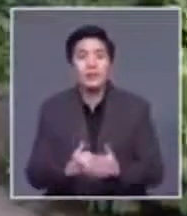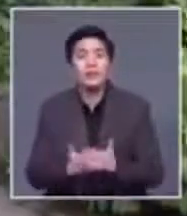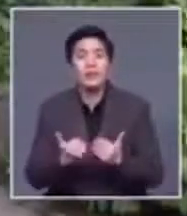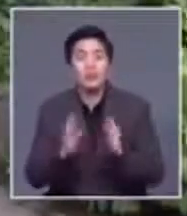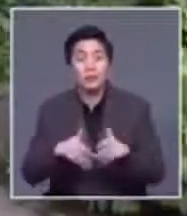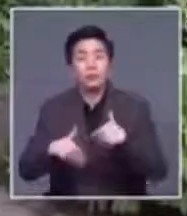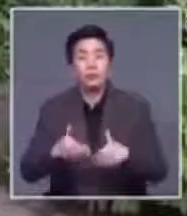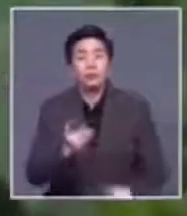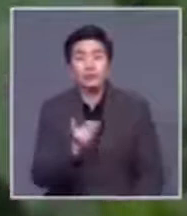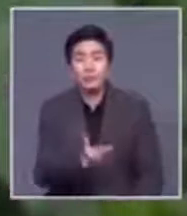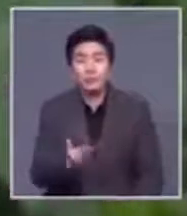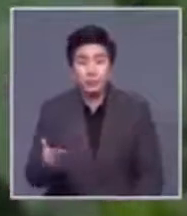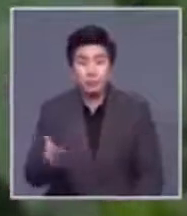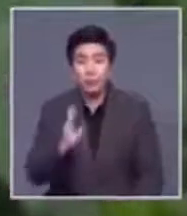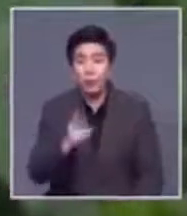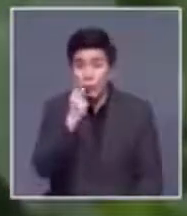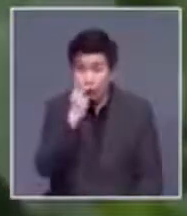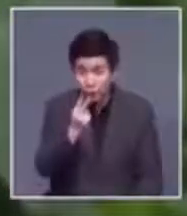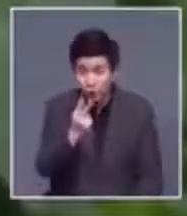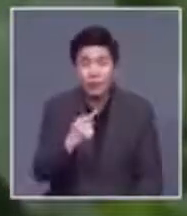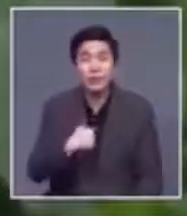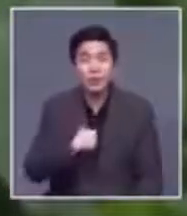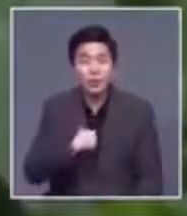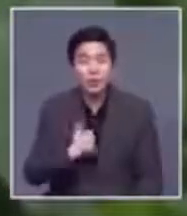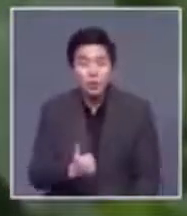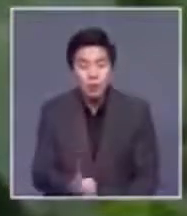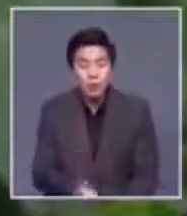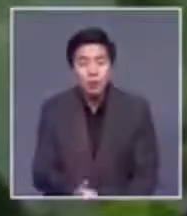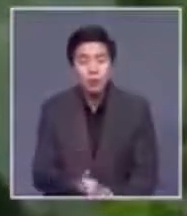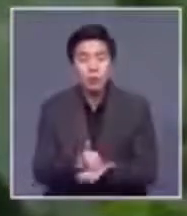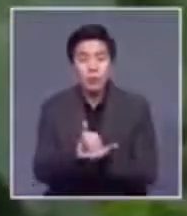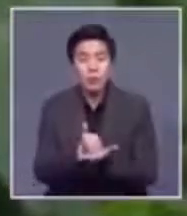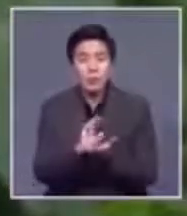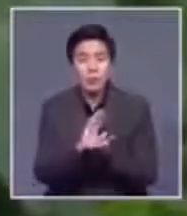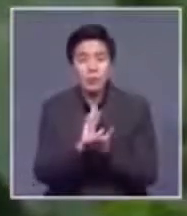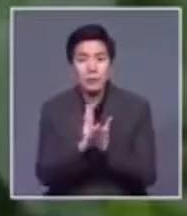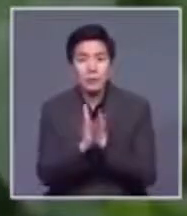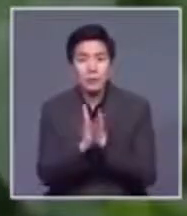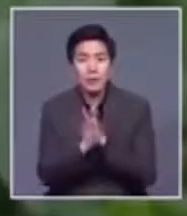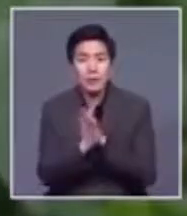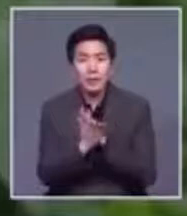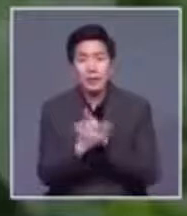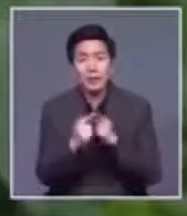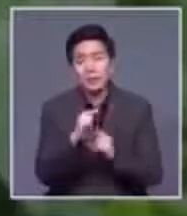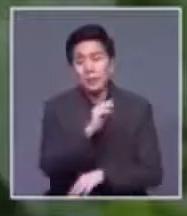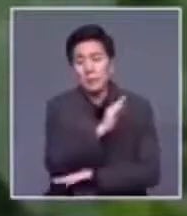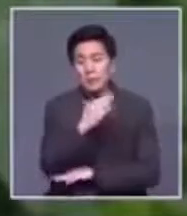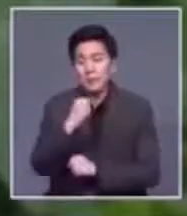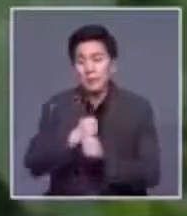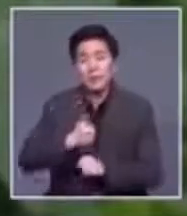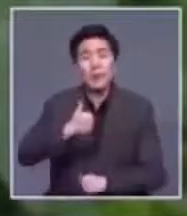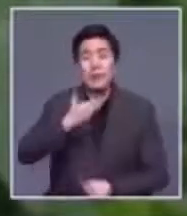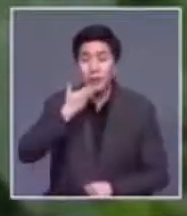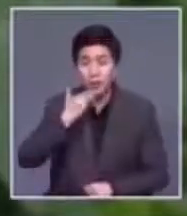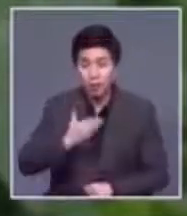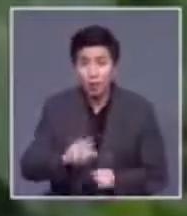เองคุณผู้ชมเองค่ะพวกเราทุกคนสามารถที่จะช่วยกันนะคะเพื่อทำให้การปฏิรูปบริหารจัดการป่าไม้อย่างยั่งยืนสำเร็จได้เราสามารถ